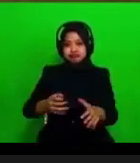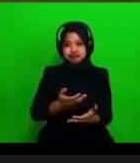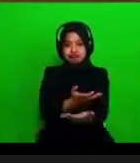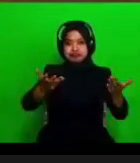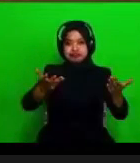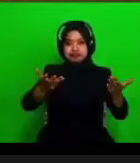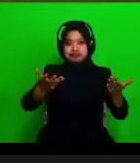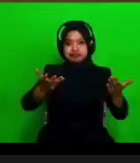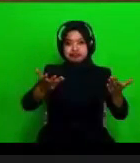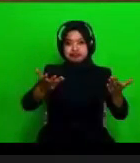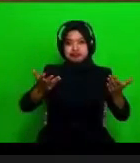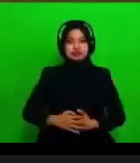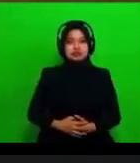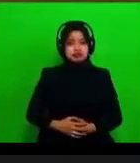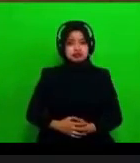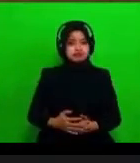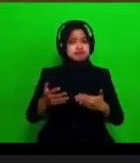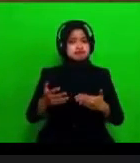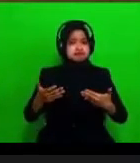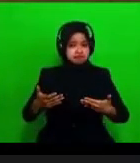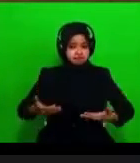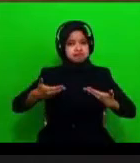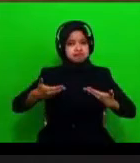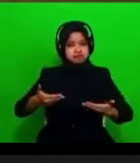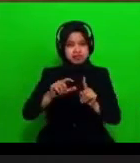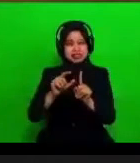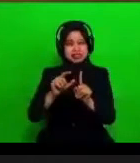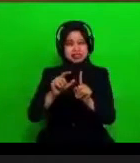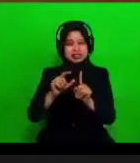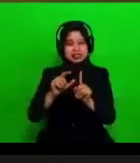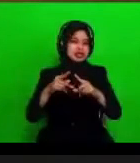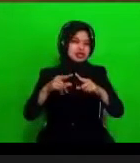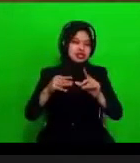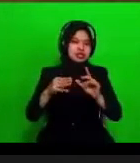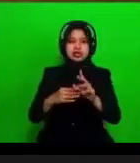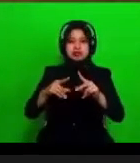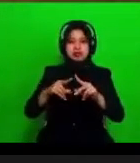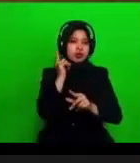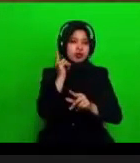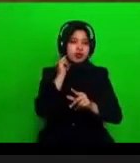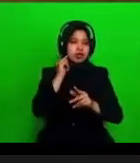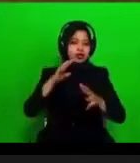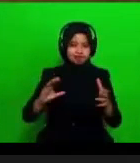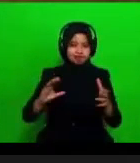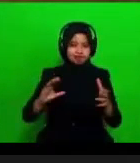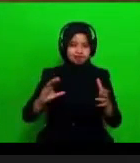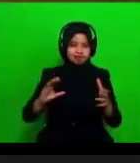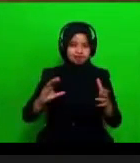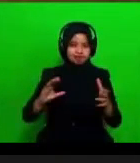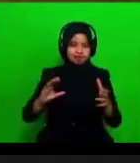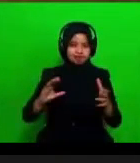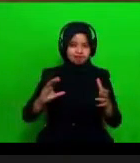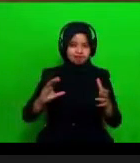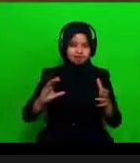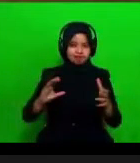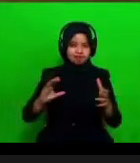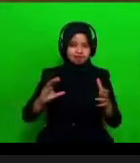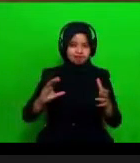dengan tema Merdeka Belajar dalam Peta Jalan Pendidikan ini. Ya Allah yang Maha